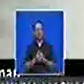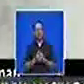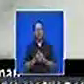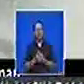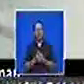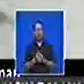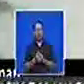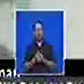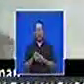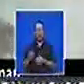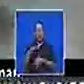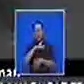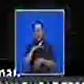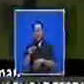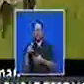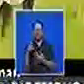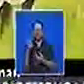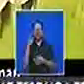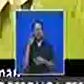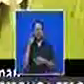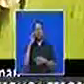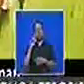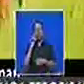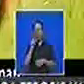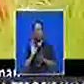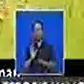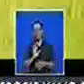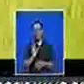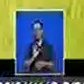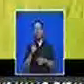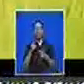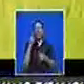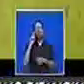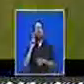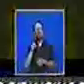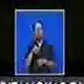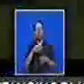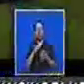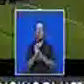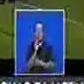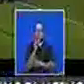Mboten kangge tiyang tok kangge tenan tetaneman kan nggih padha mawon.